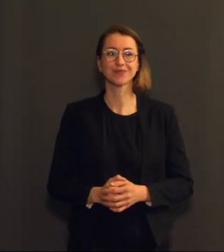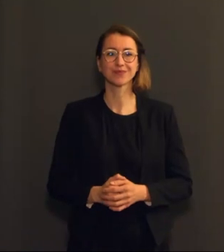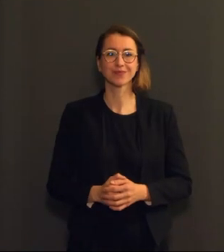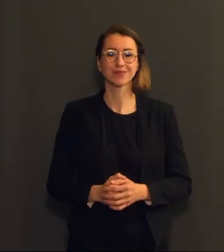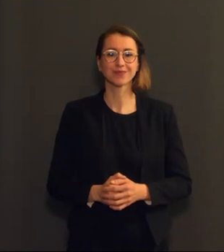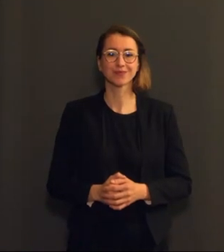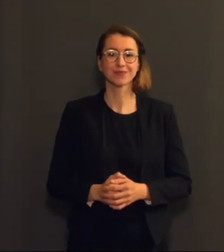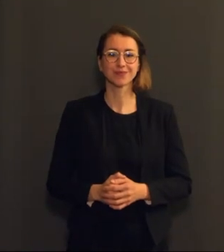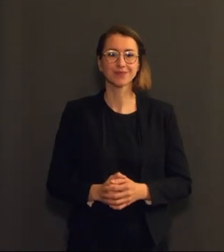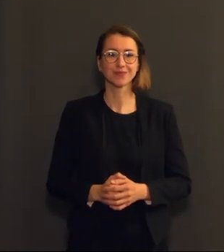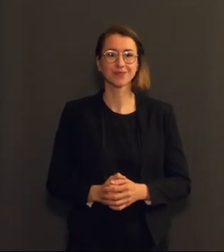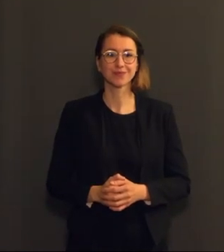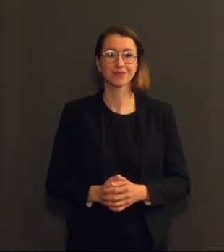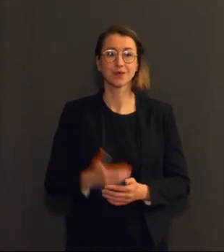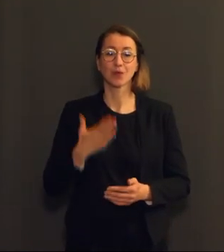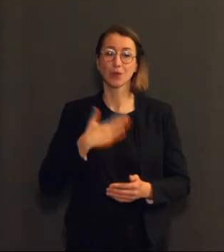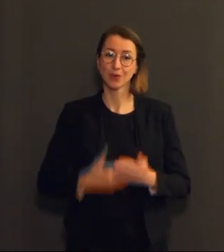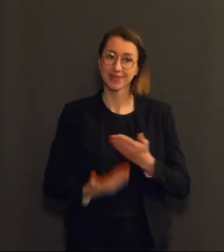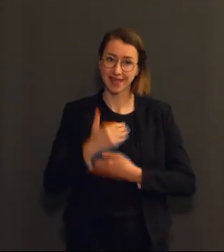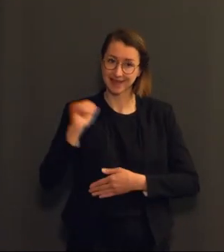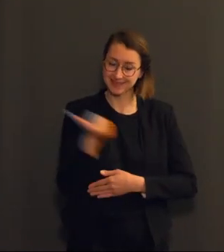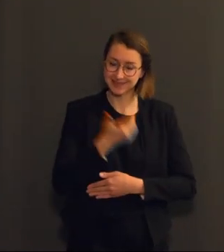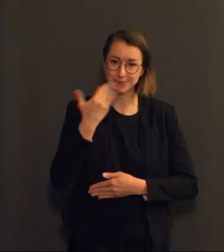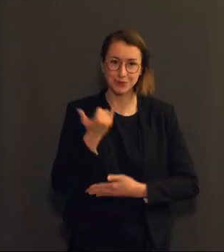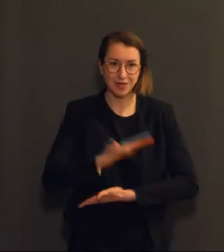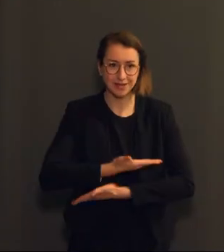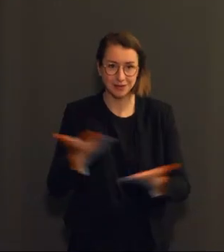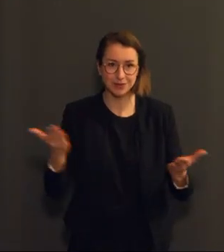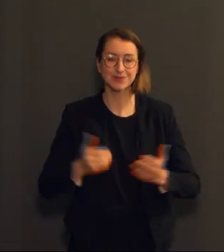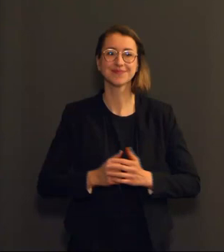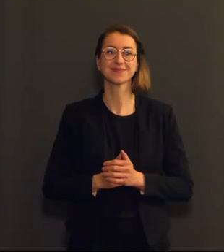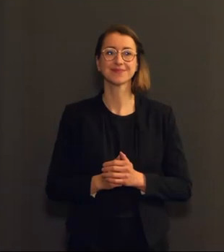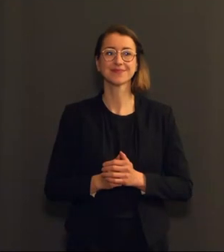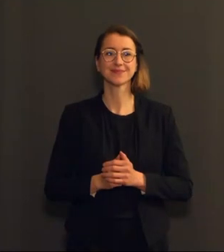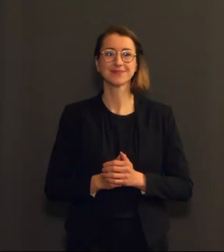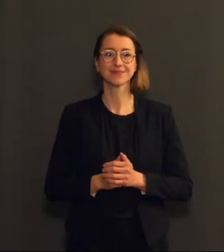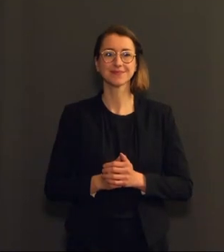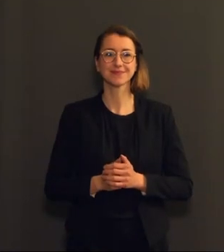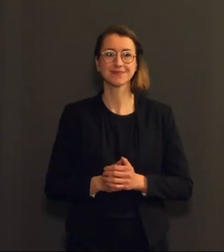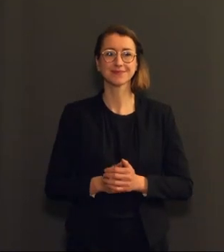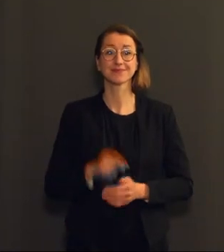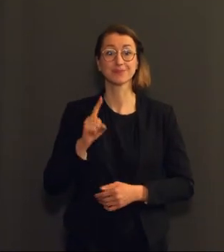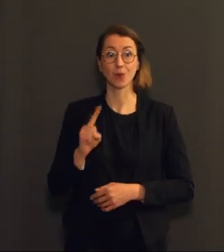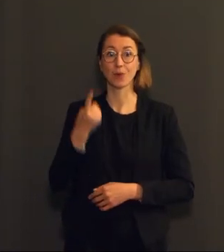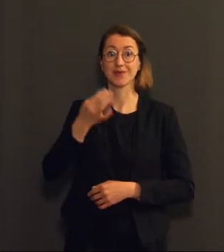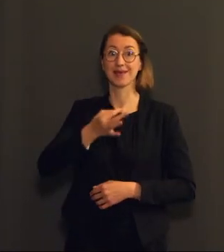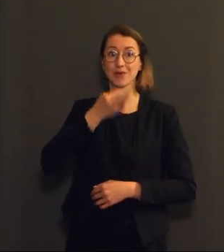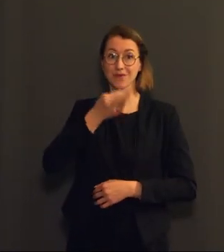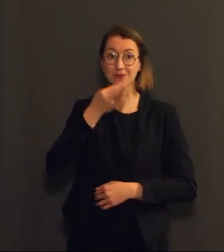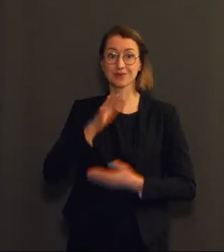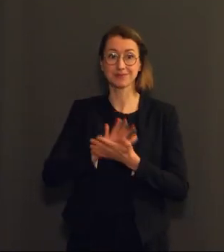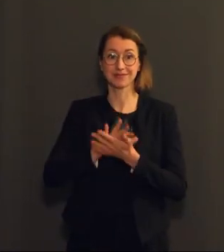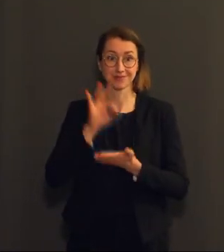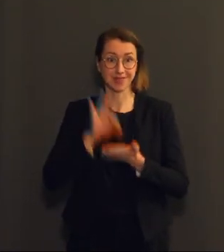Goedendag iedereen, bonjour à toutes, bonjour à tous. Alors pour cette première conférence de presse, après ces longues vacances de Pâques, que peut-on